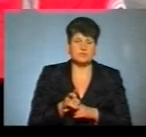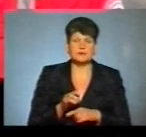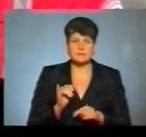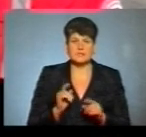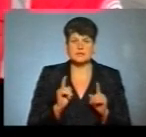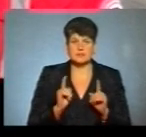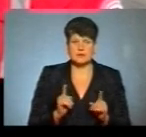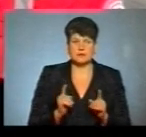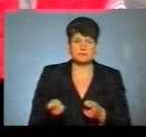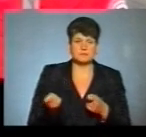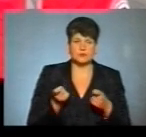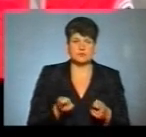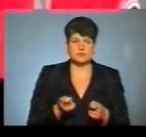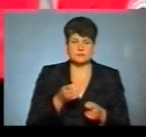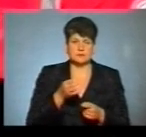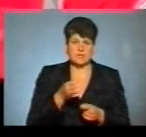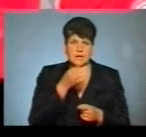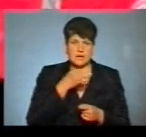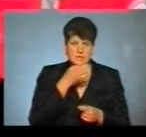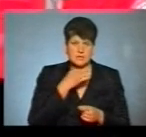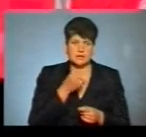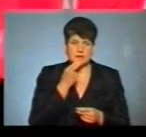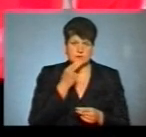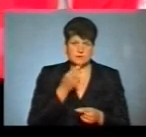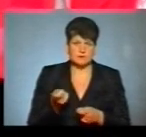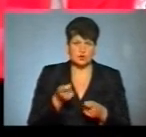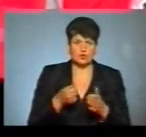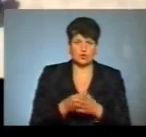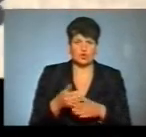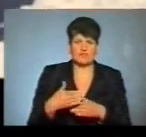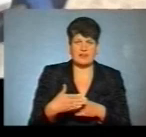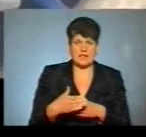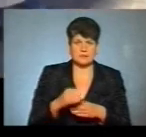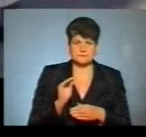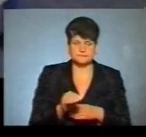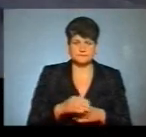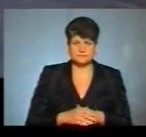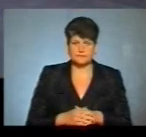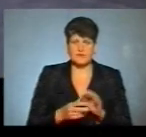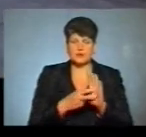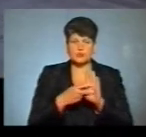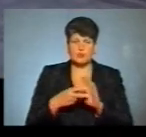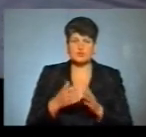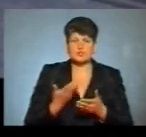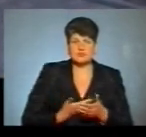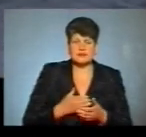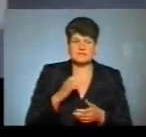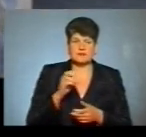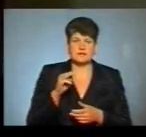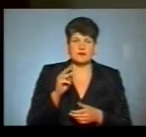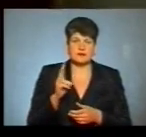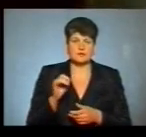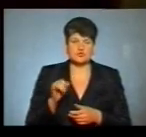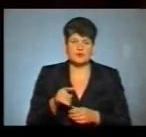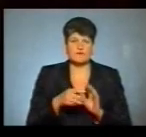і ми тільки доносимо ліки і продукти харчування до дверей. На сьомому поверсі живе Стефанія